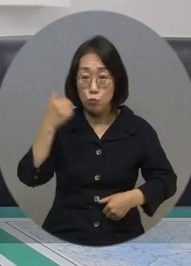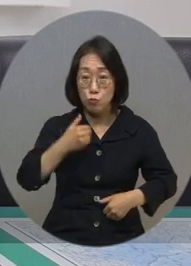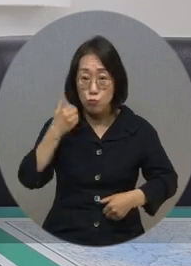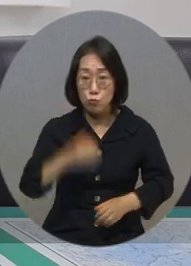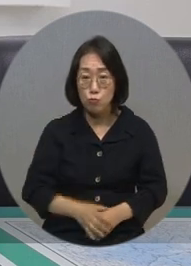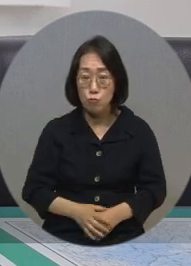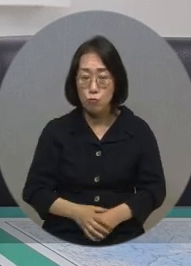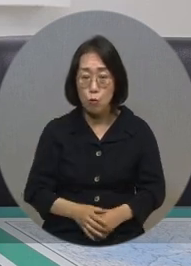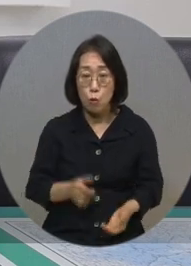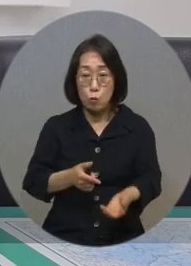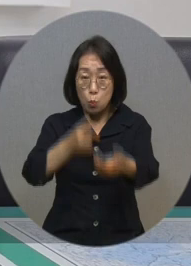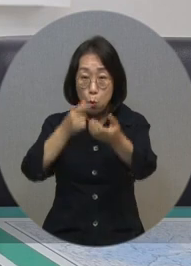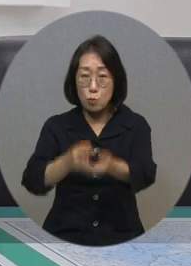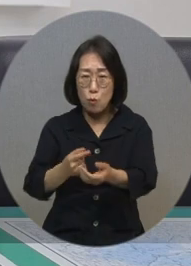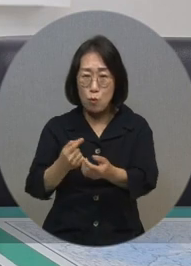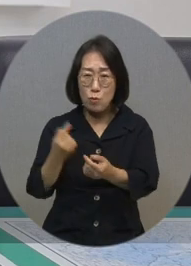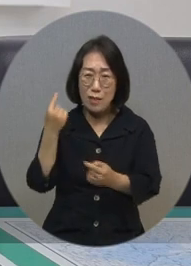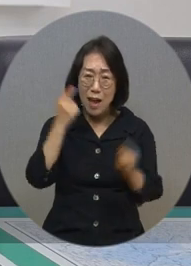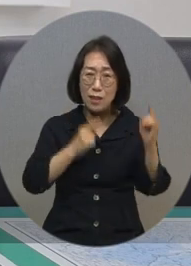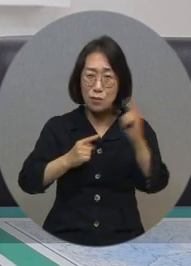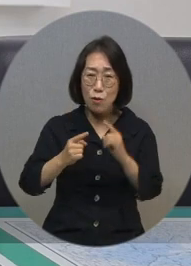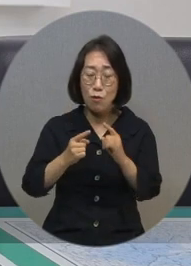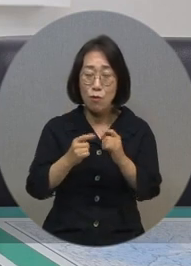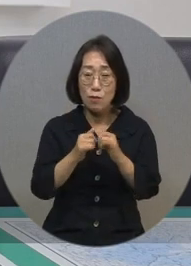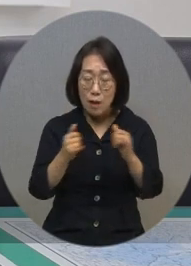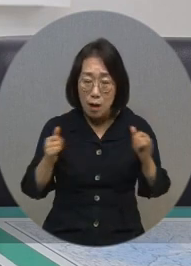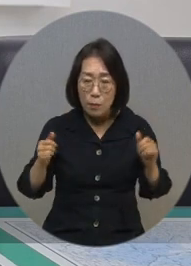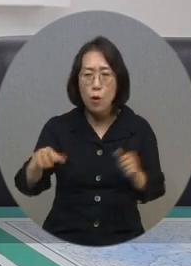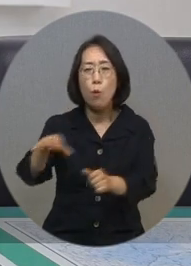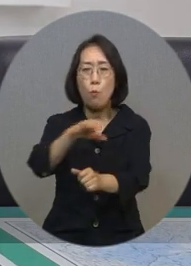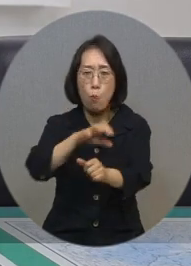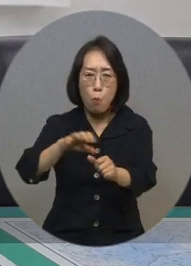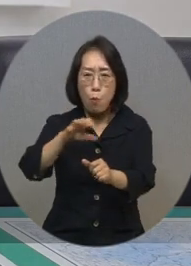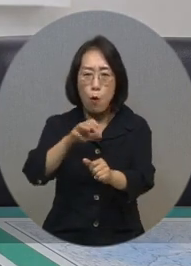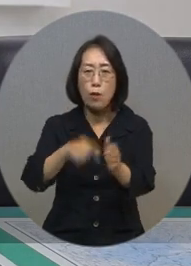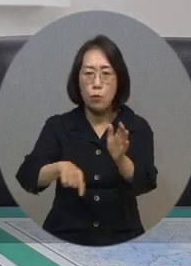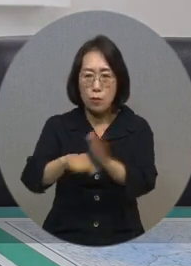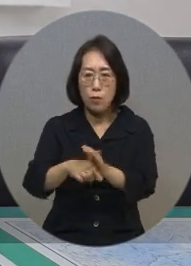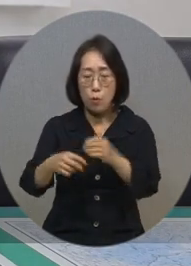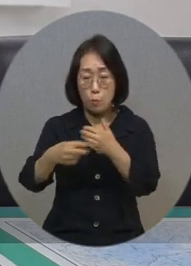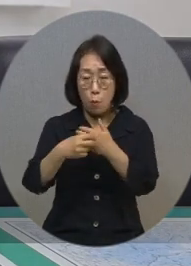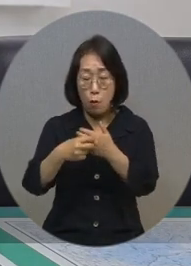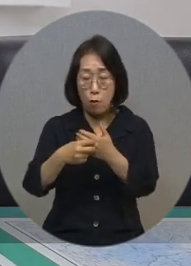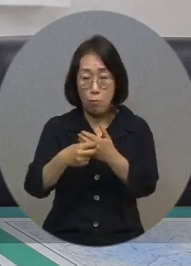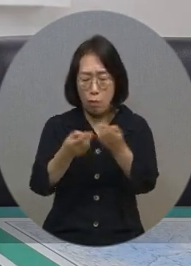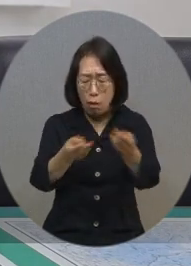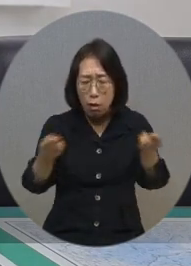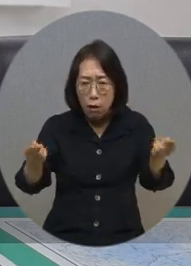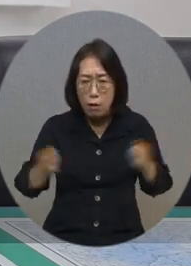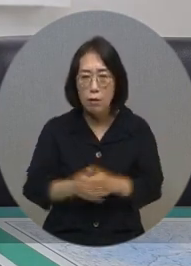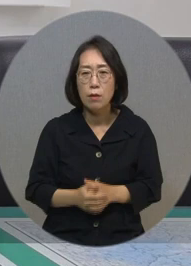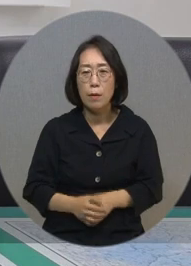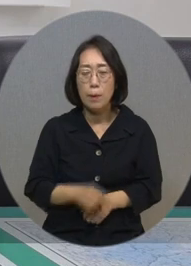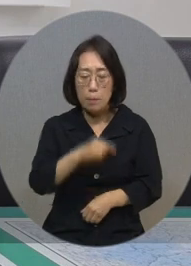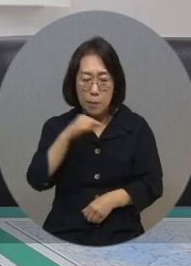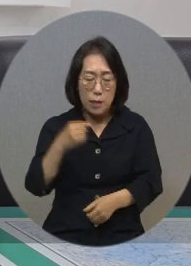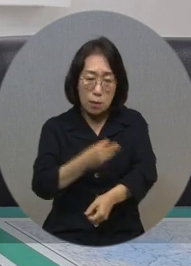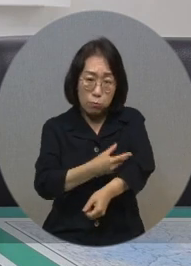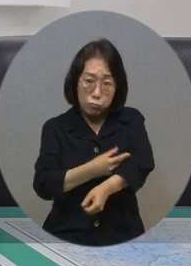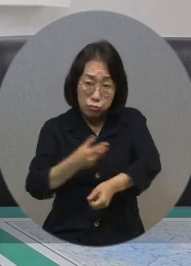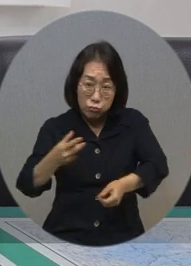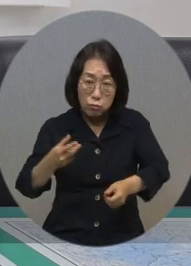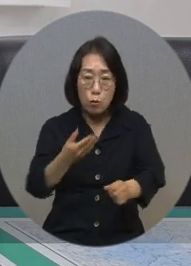총상 환자를 구하기 위해서 어 그 병원으로 달려갔던 수많은 자들